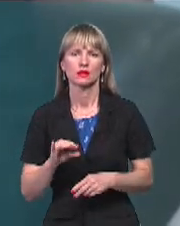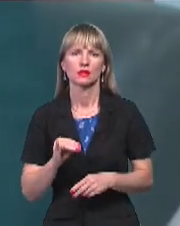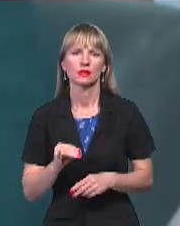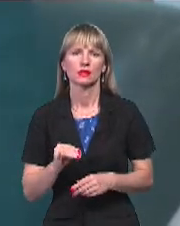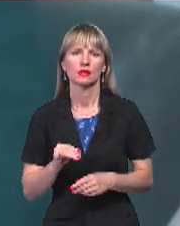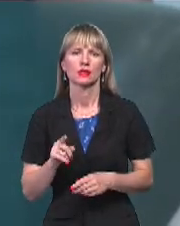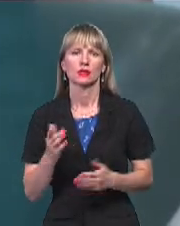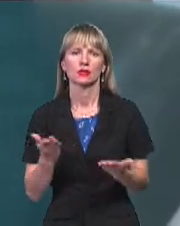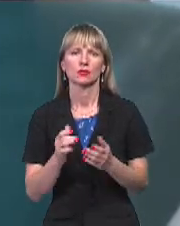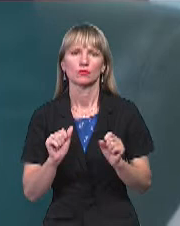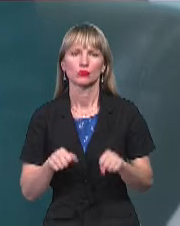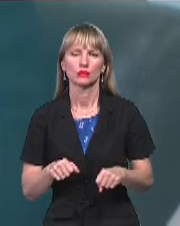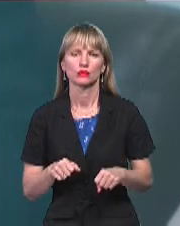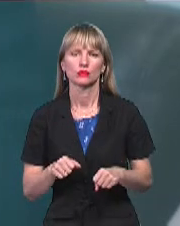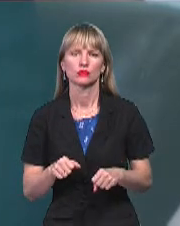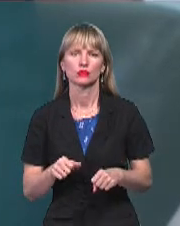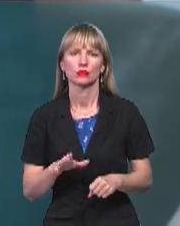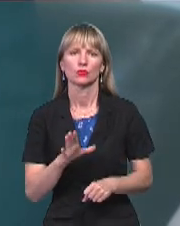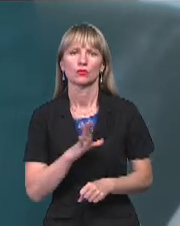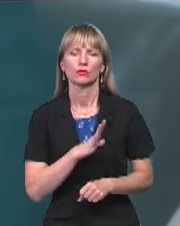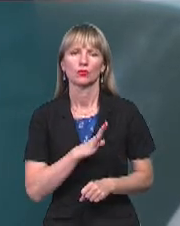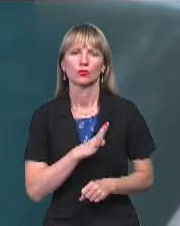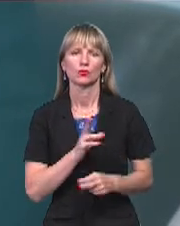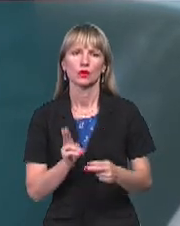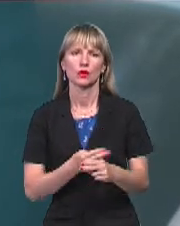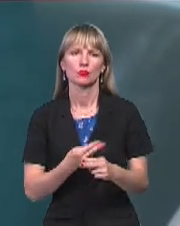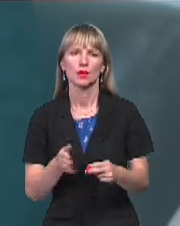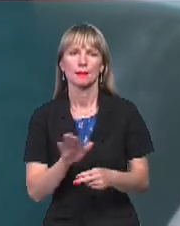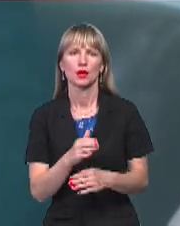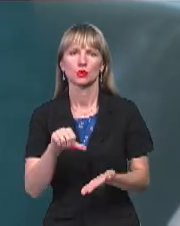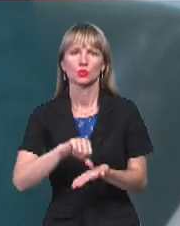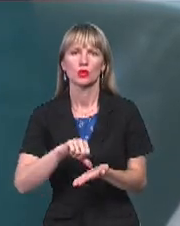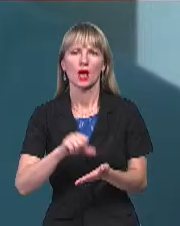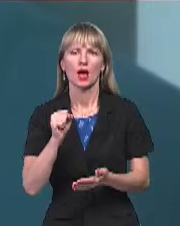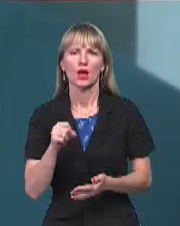масивів, які можуть бути розподілені між учасниками АТО.